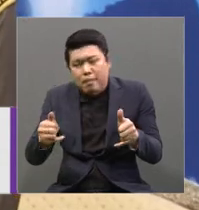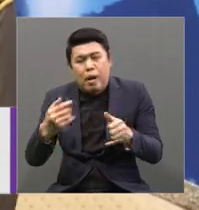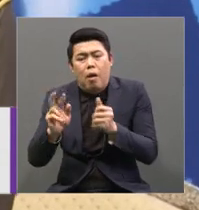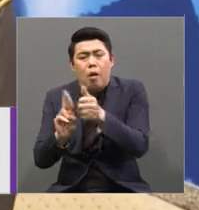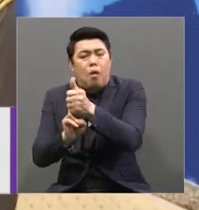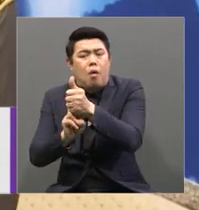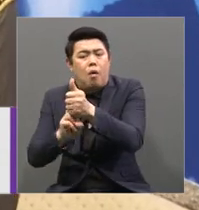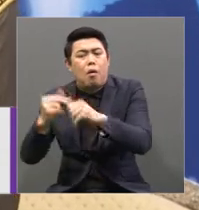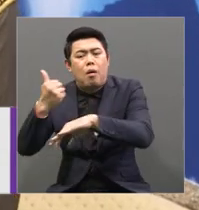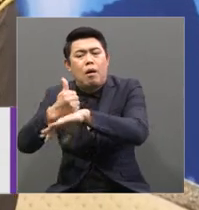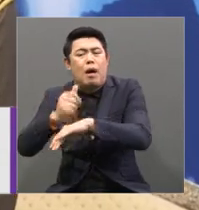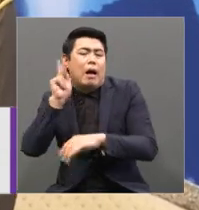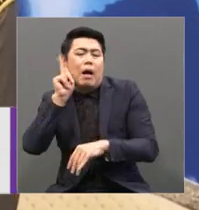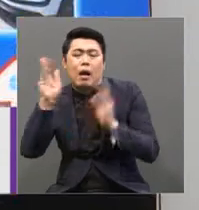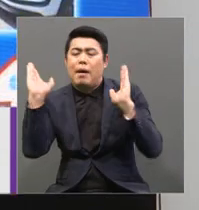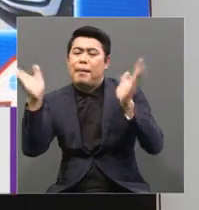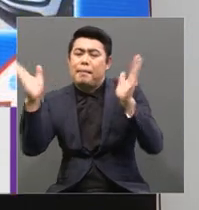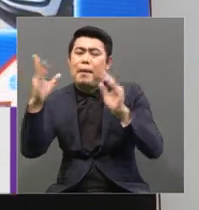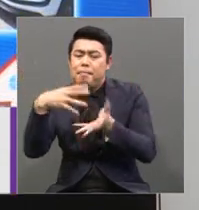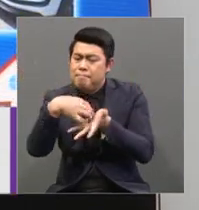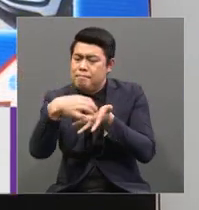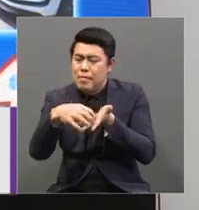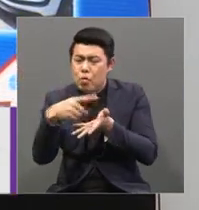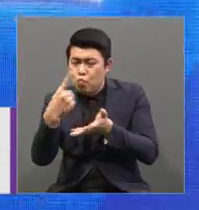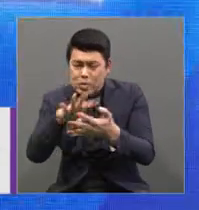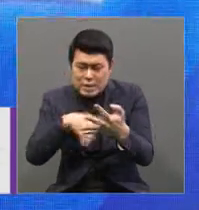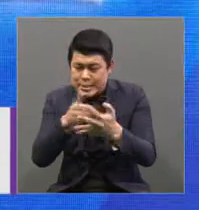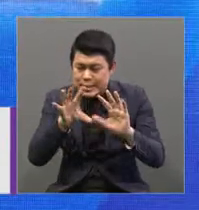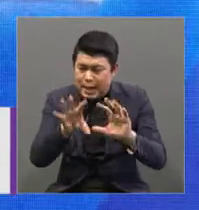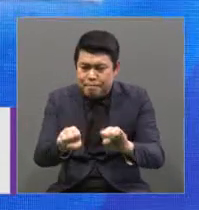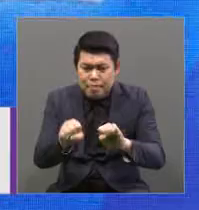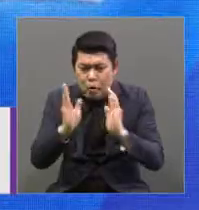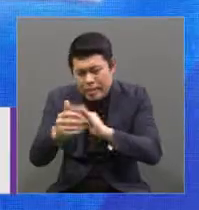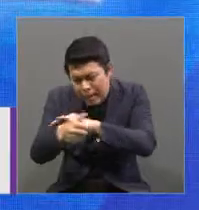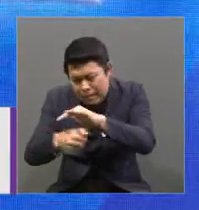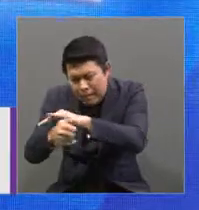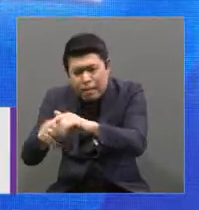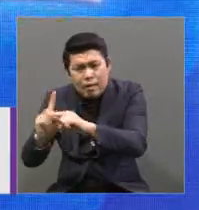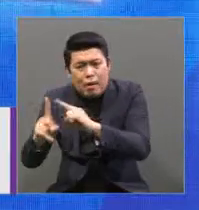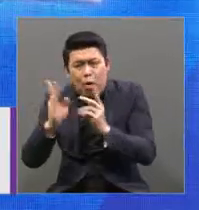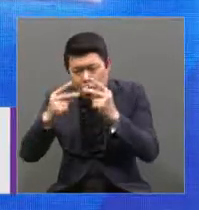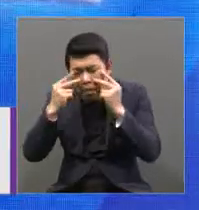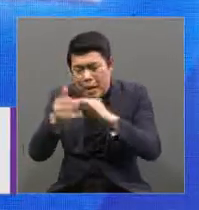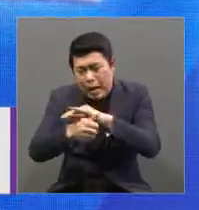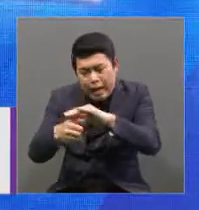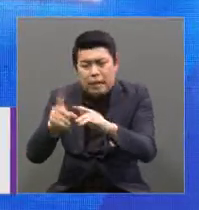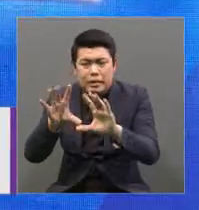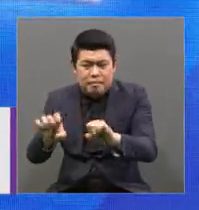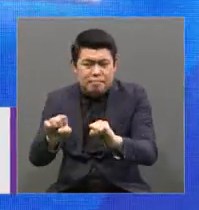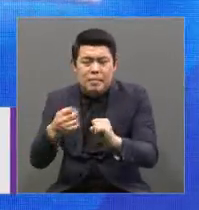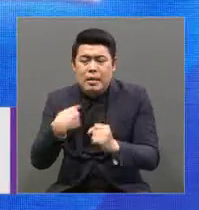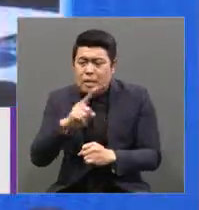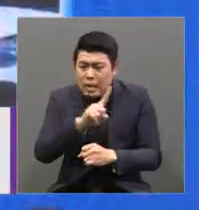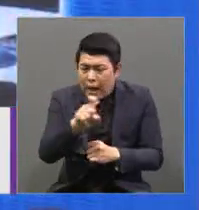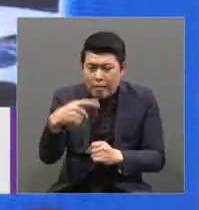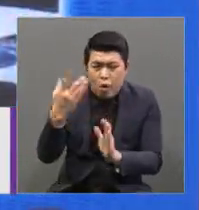ผู้บัญชาการด้วยเนี่ยนะคะมาแถลงผลการปฏิบัติการยุทธการกวาดล้างมังกรซ่อนกายอย่างที่บอกค่ะว่ายุทธการนี้เนี่ยเขาไปสื